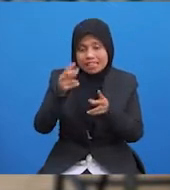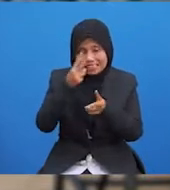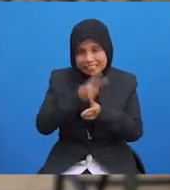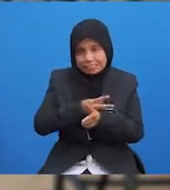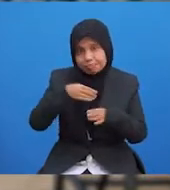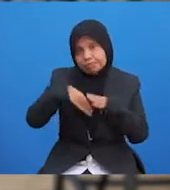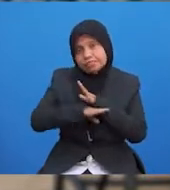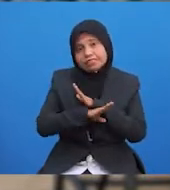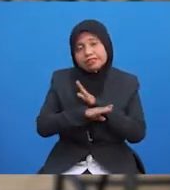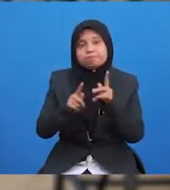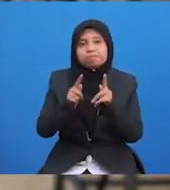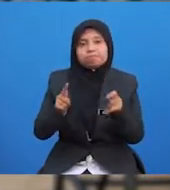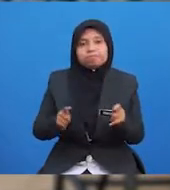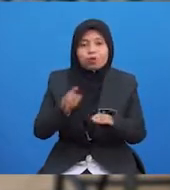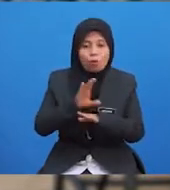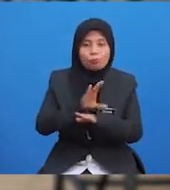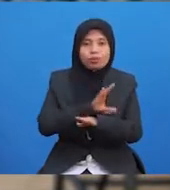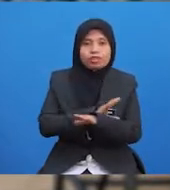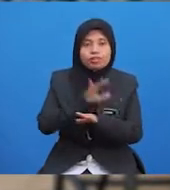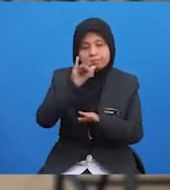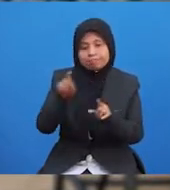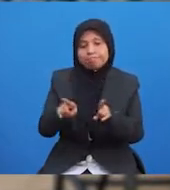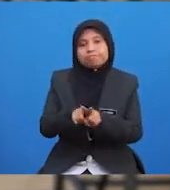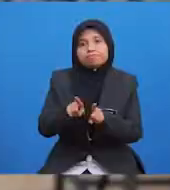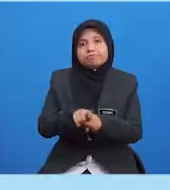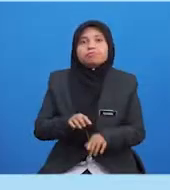disimpan dalam directory yang sama.